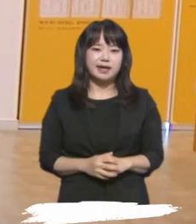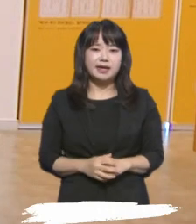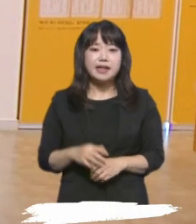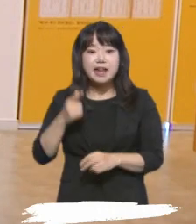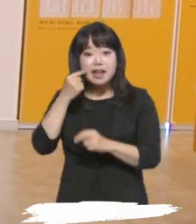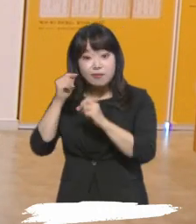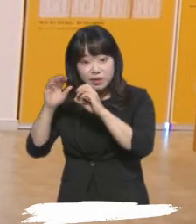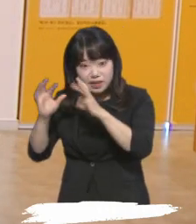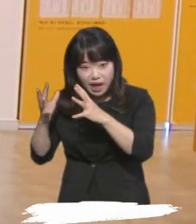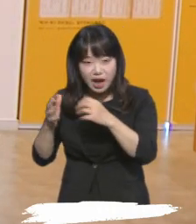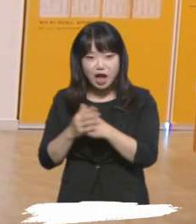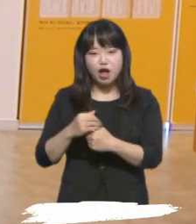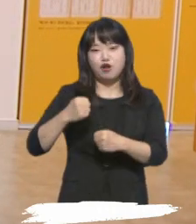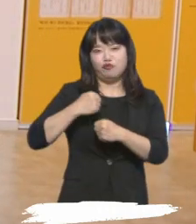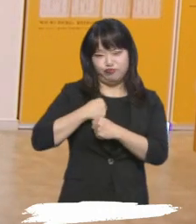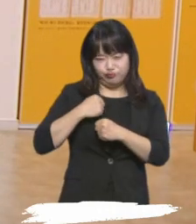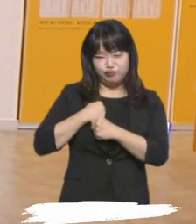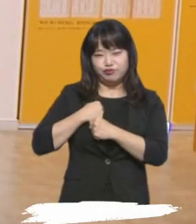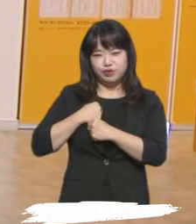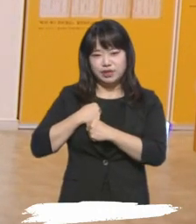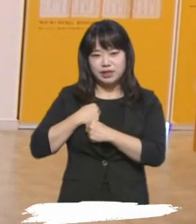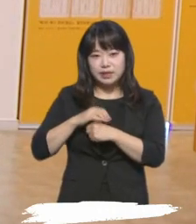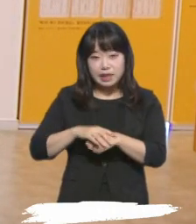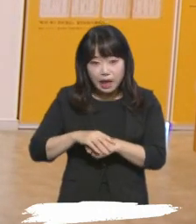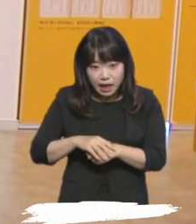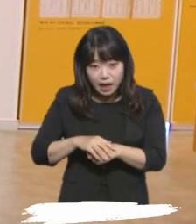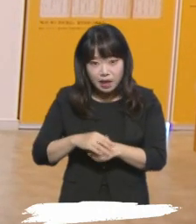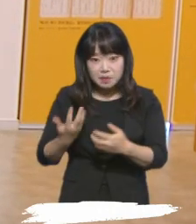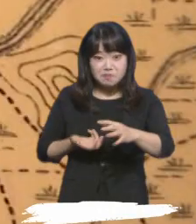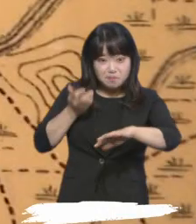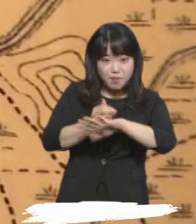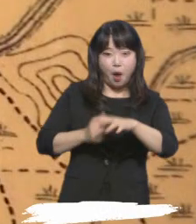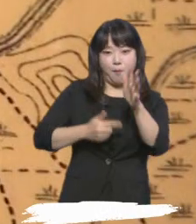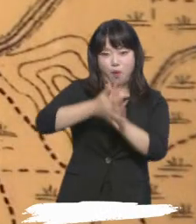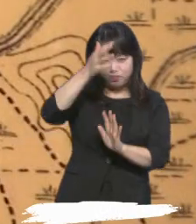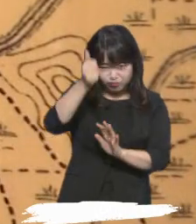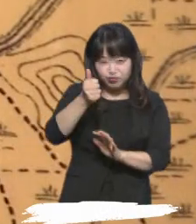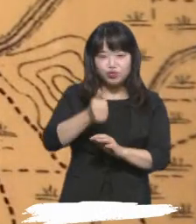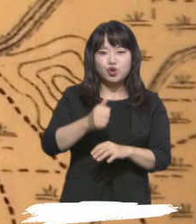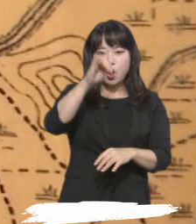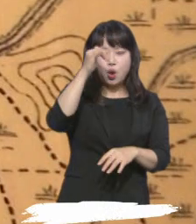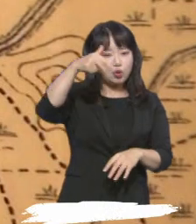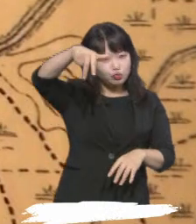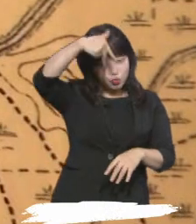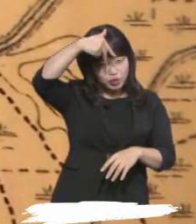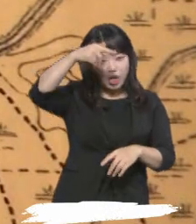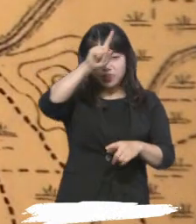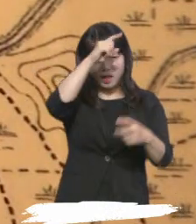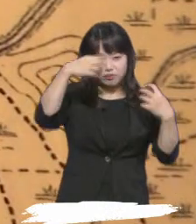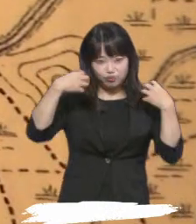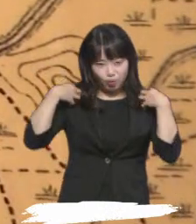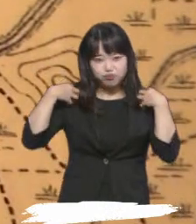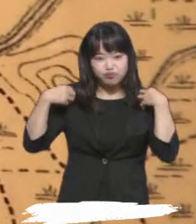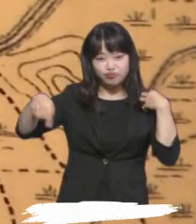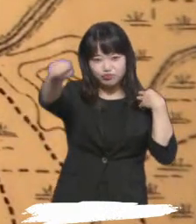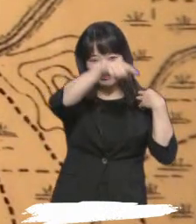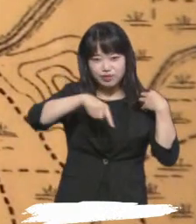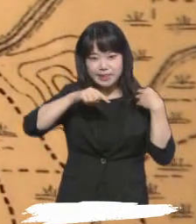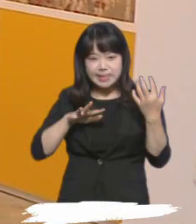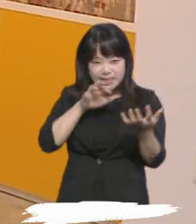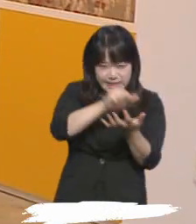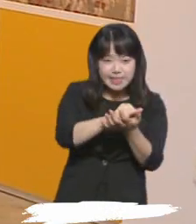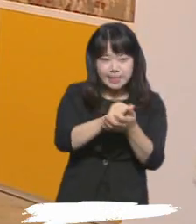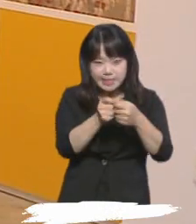이거는 아예 육군 참모본부 측량과에서 와서 아예 조선 정부의 비자를 받아가지고 측량을 한 거예요. 그래서 완성한 지도.